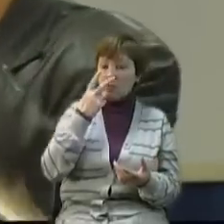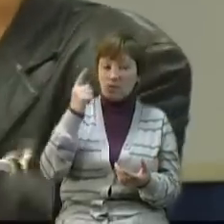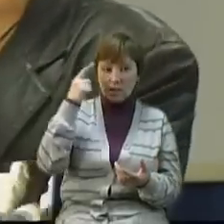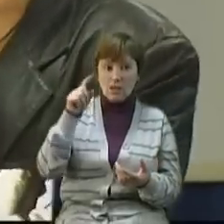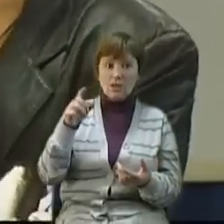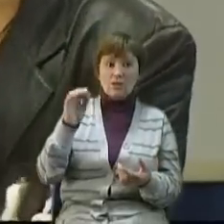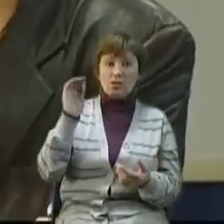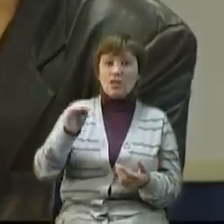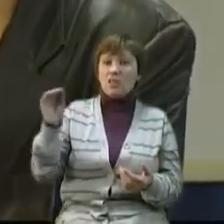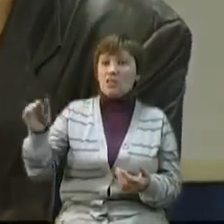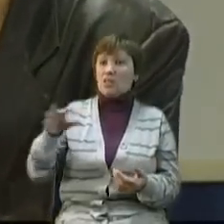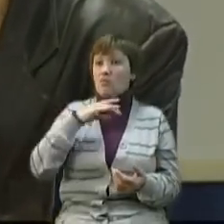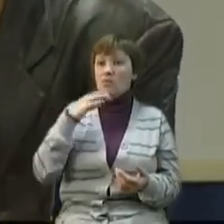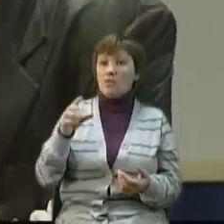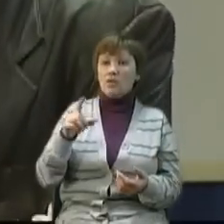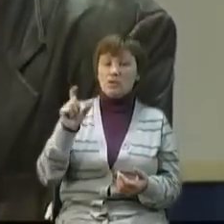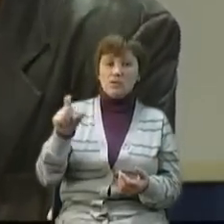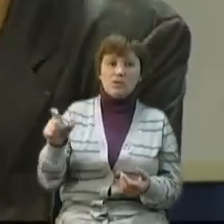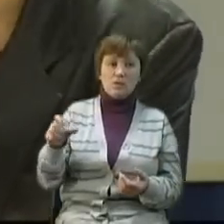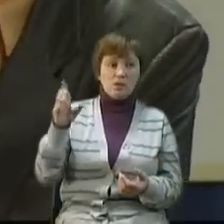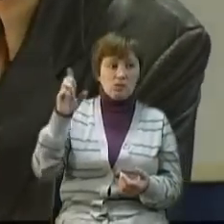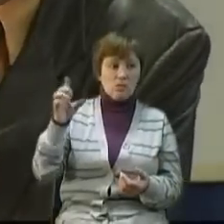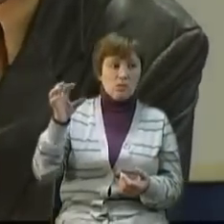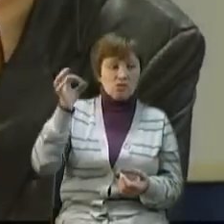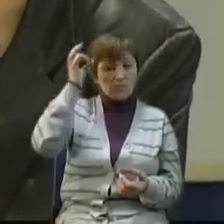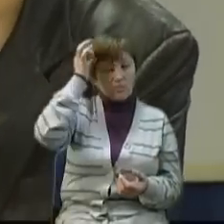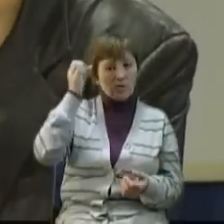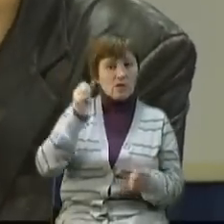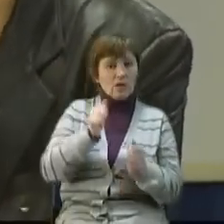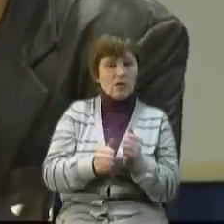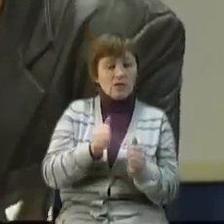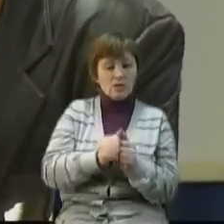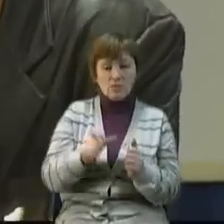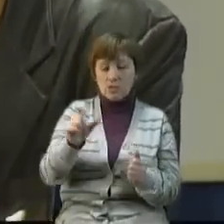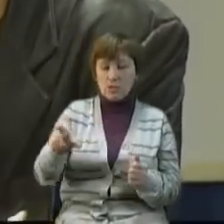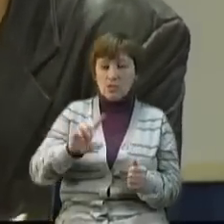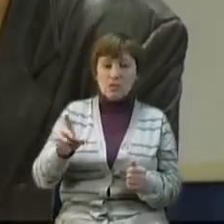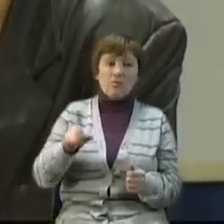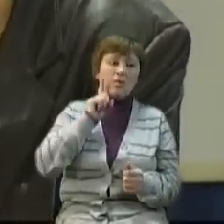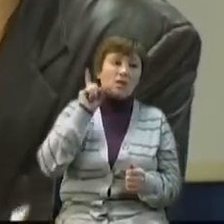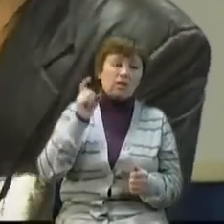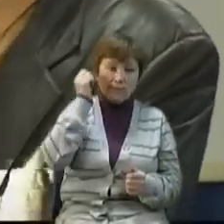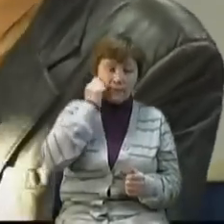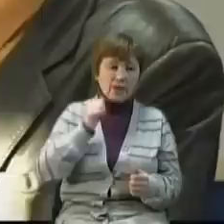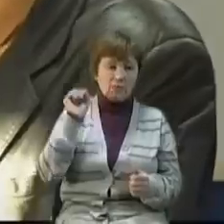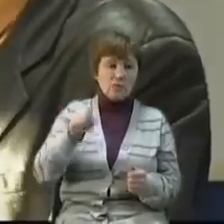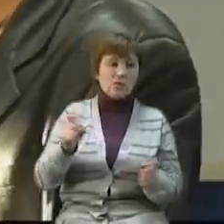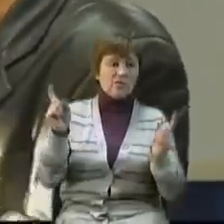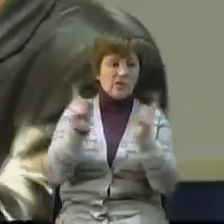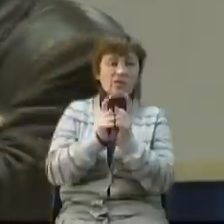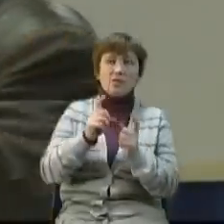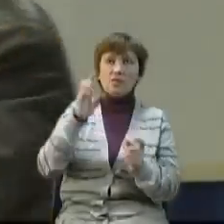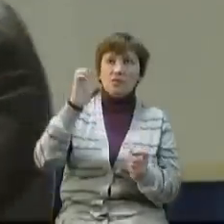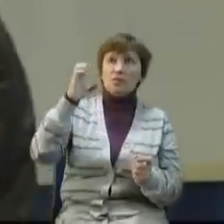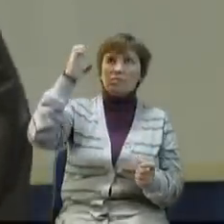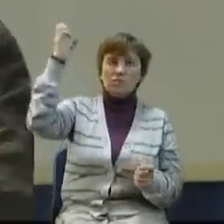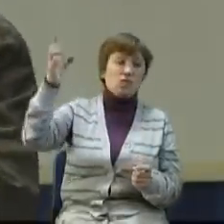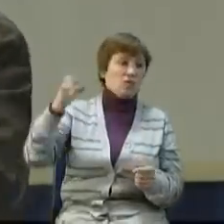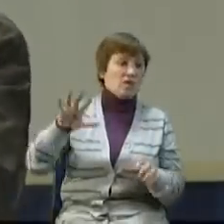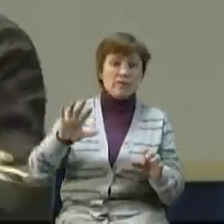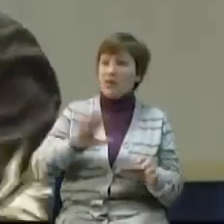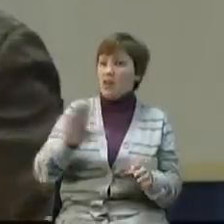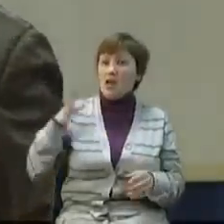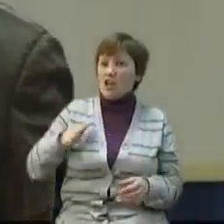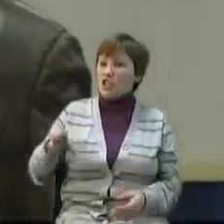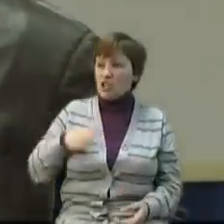мог напомнить каждому человеку, что в пожилом или в молодом возрасте можно встретиться с Ним неожиданно, и надо сегодня